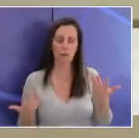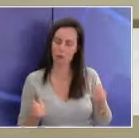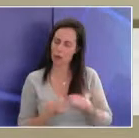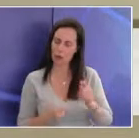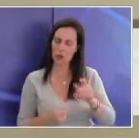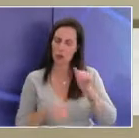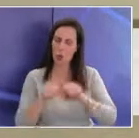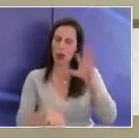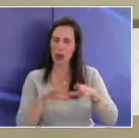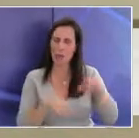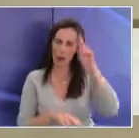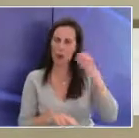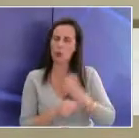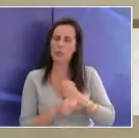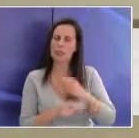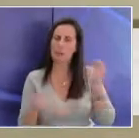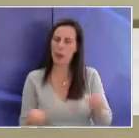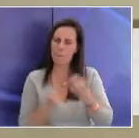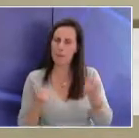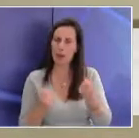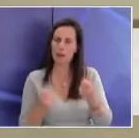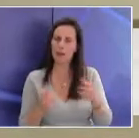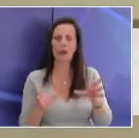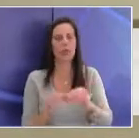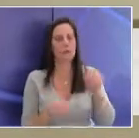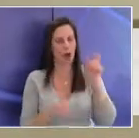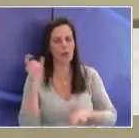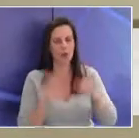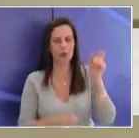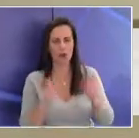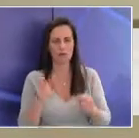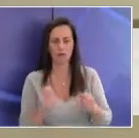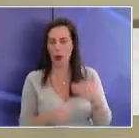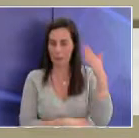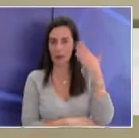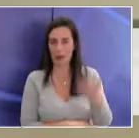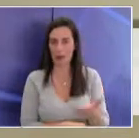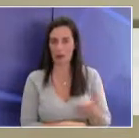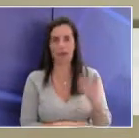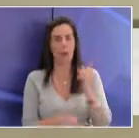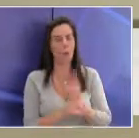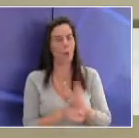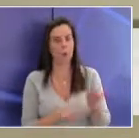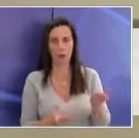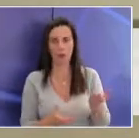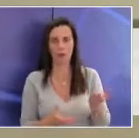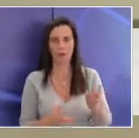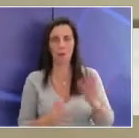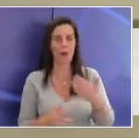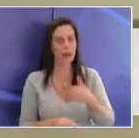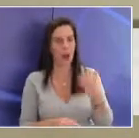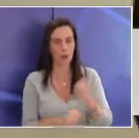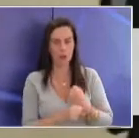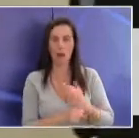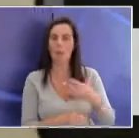בוחרי הליכוד, אנחנו נעשה קמפיין מול תושבי הארץ, מול אזרחי המדינה, מה אנחנו